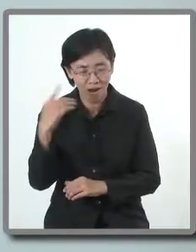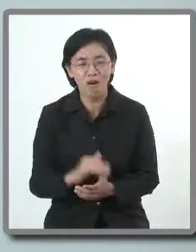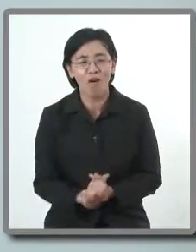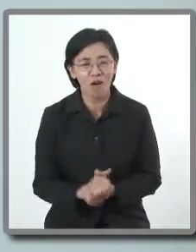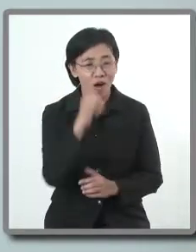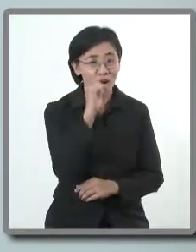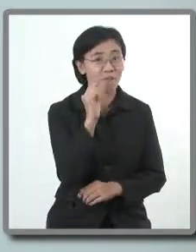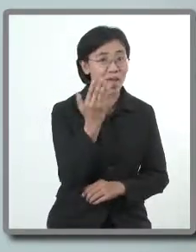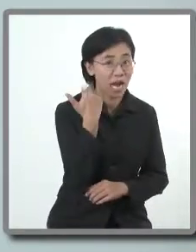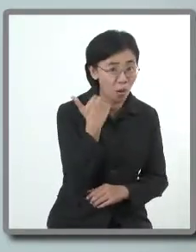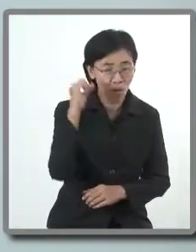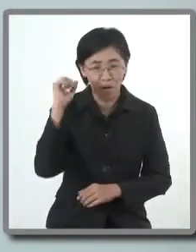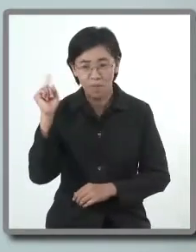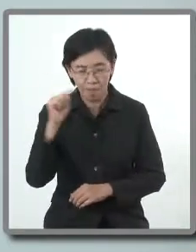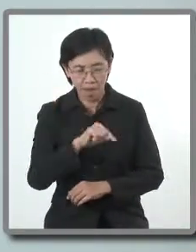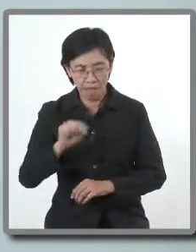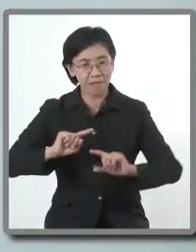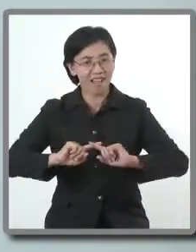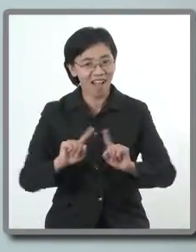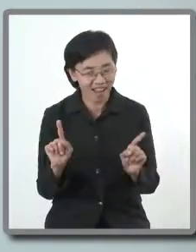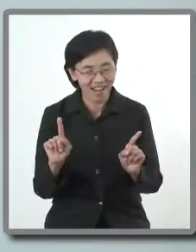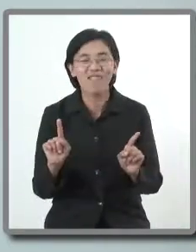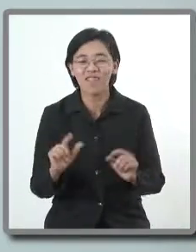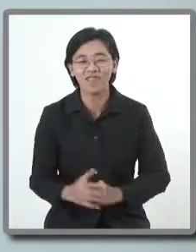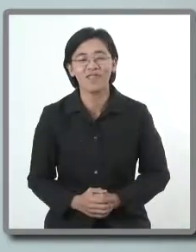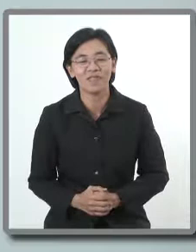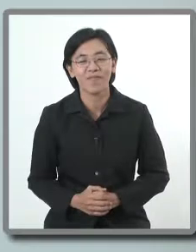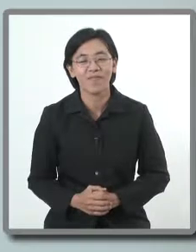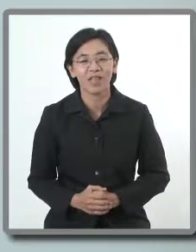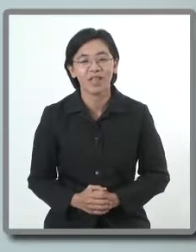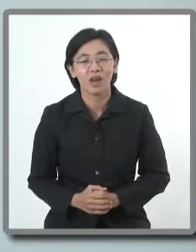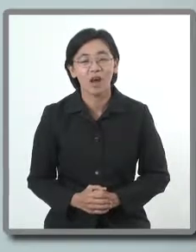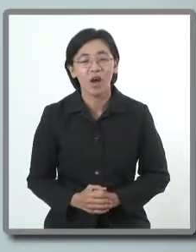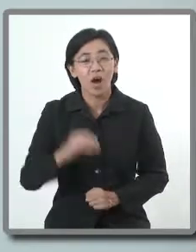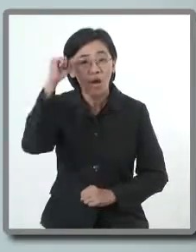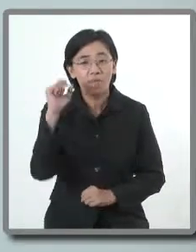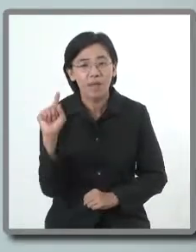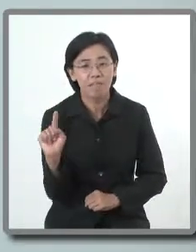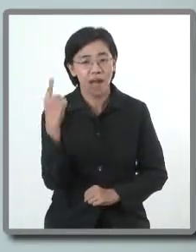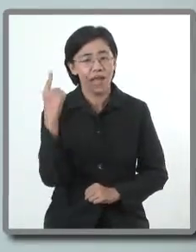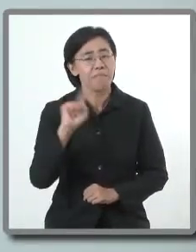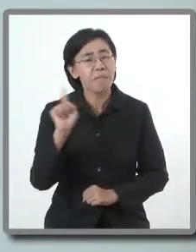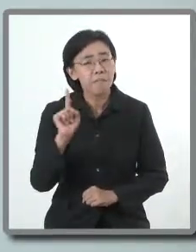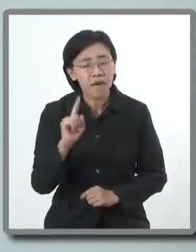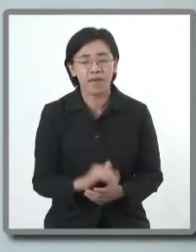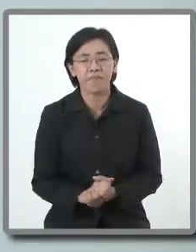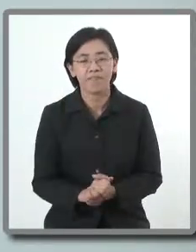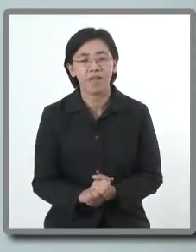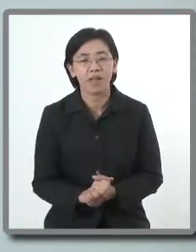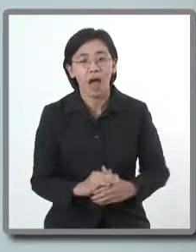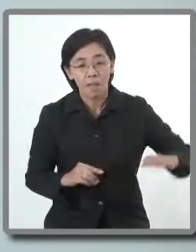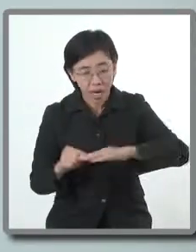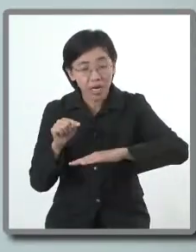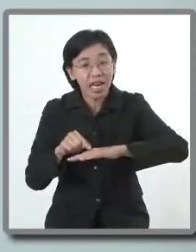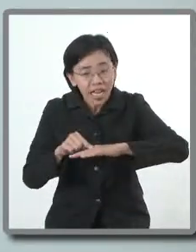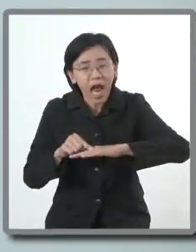ระหว่างรถเก่ารถใหม่เนี่ยมันมีความแตกต่างกันพอสมควรนะครับรถใหม่เนี่ยก็เป็นรถที่เป็นรถชั้นต่ำ